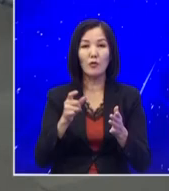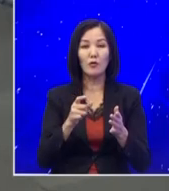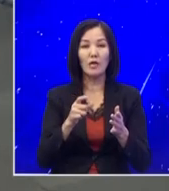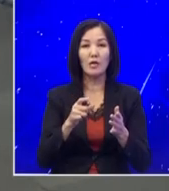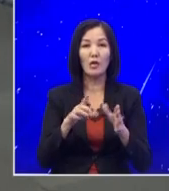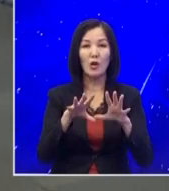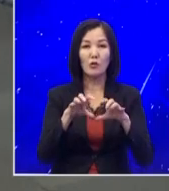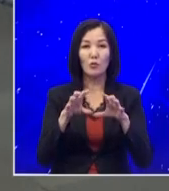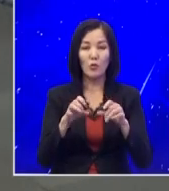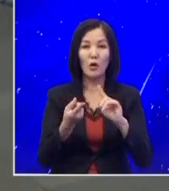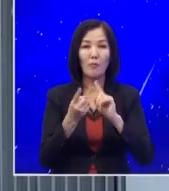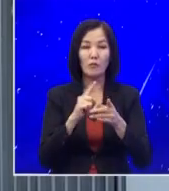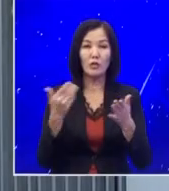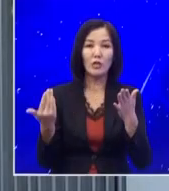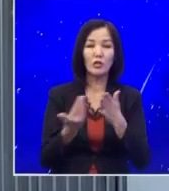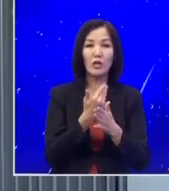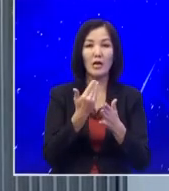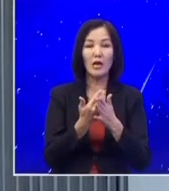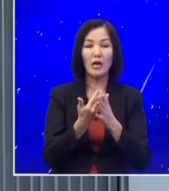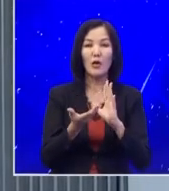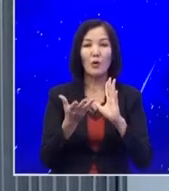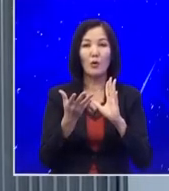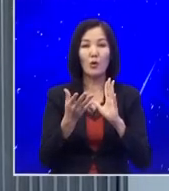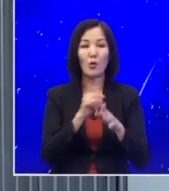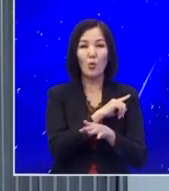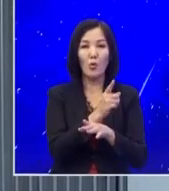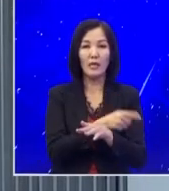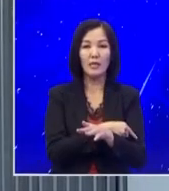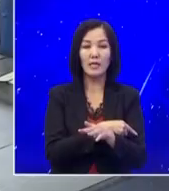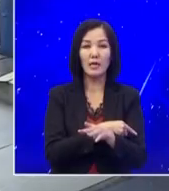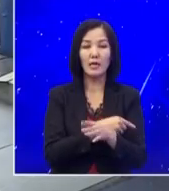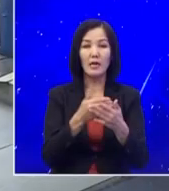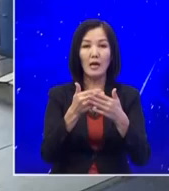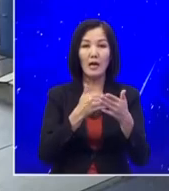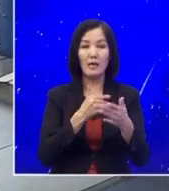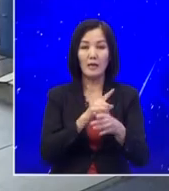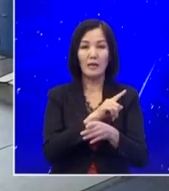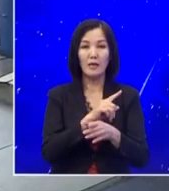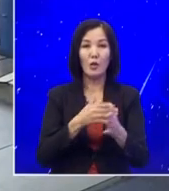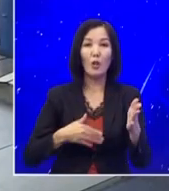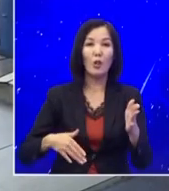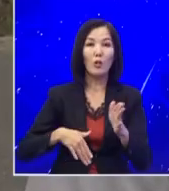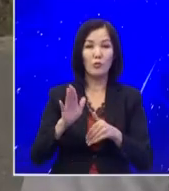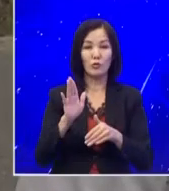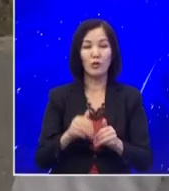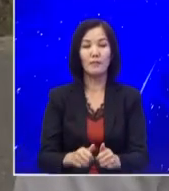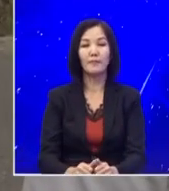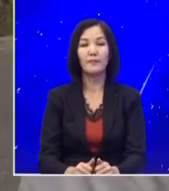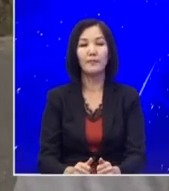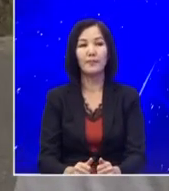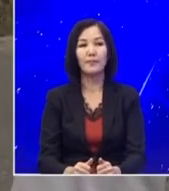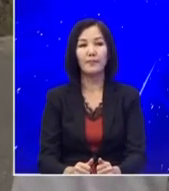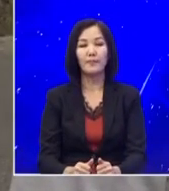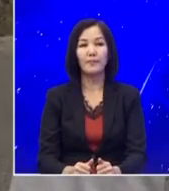сорап ауыстырылды. Жаңа жабдықтың өнімділігі мен қуаттылығы алдыңғыдан әлдеқайда озық дейді мамандар. У нас